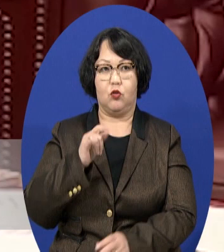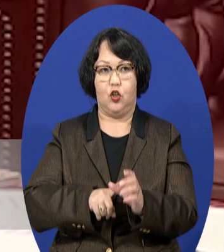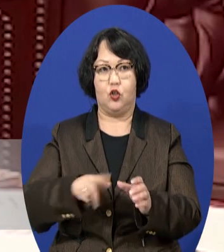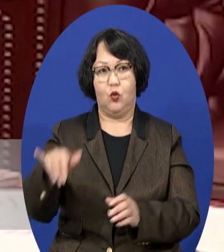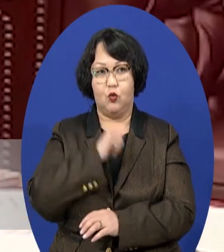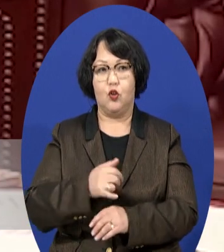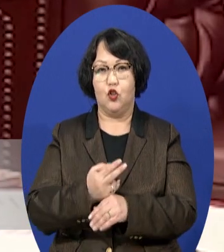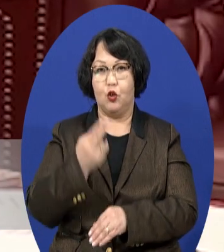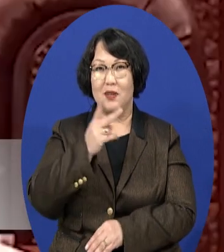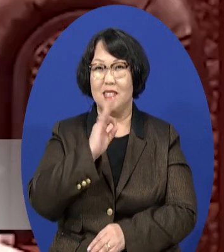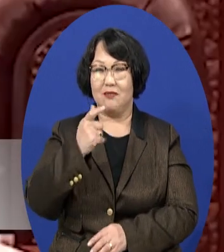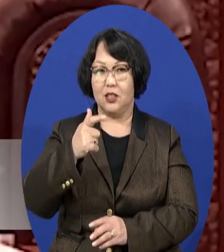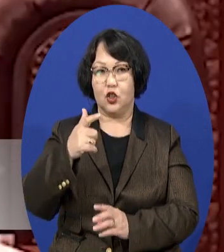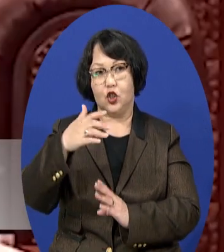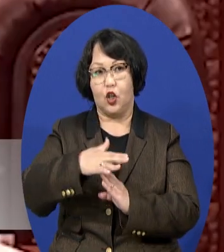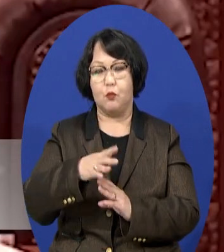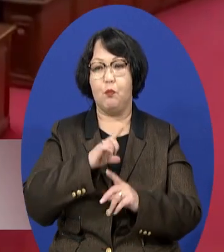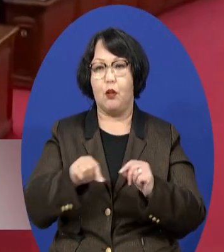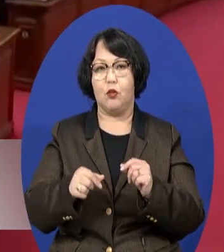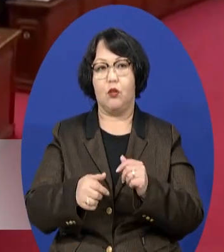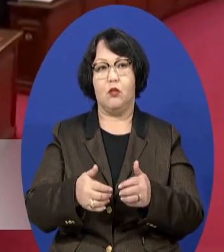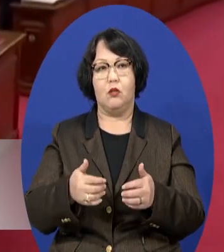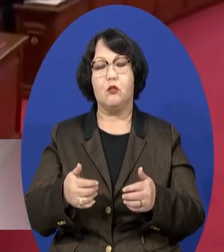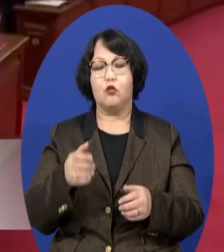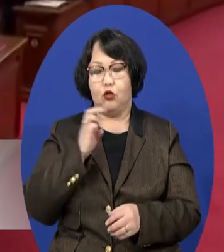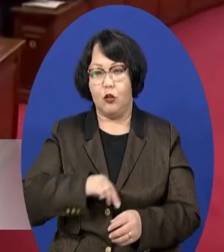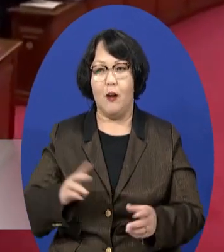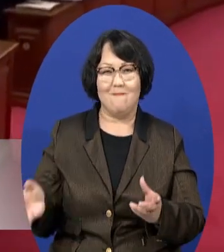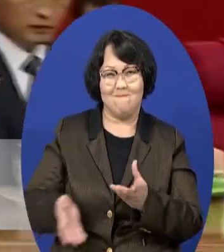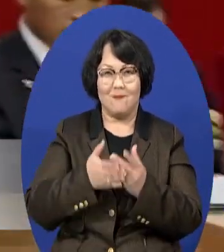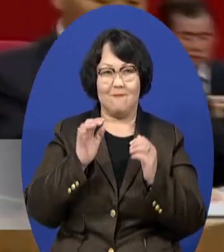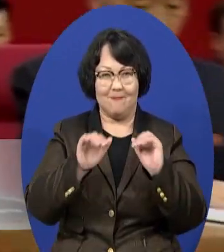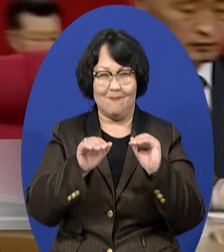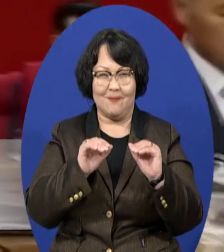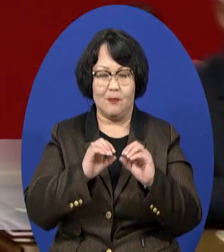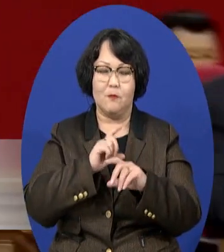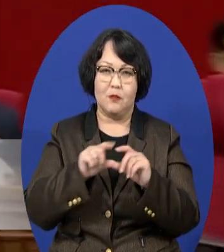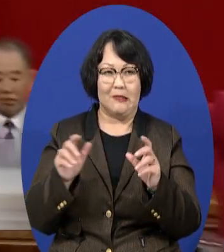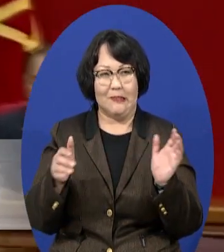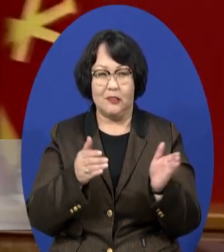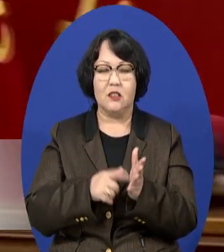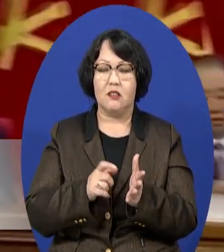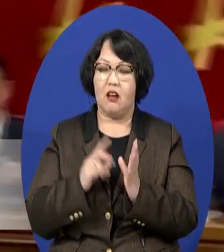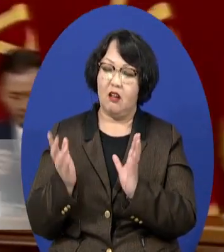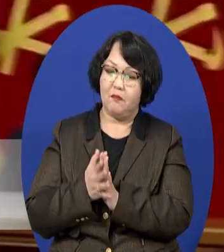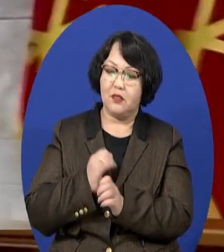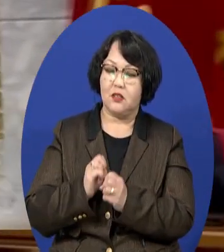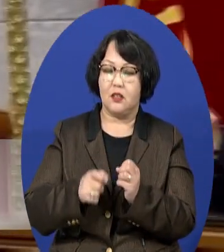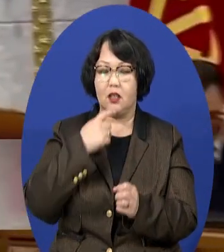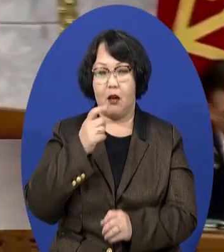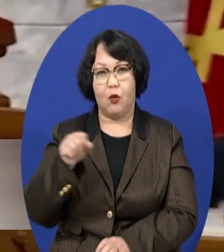цөмийн зэвсэгжилтээс ухраахын төлөө хамтран ажиллах хэрэгтэй гэдгийг яриандаа дурджээ. Америкийн ерхлөгч Байдны засаг